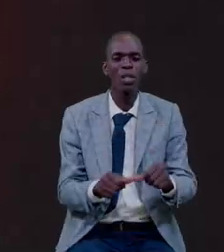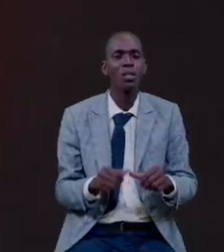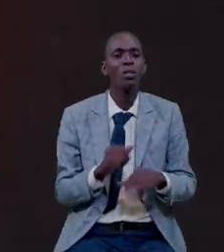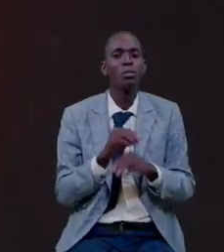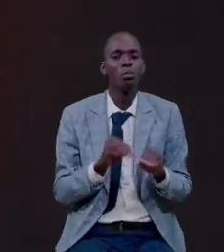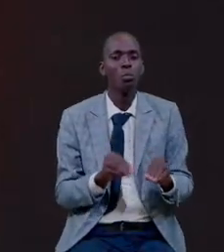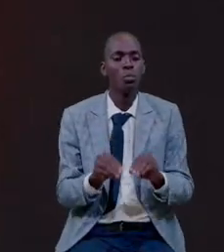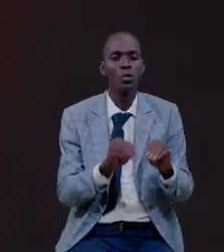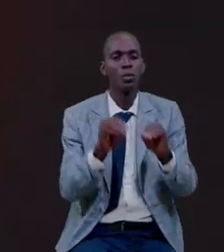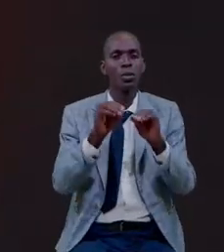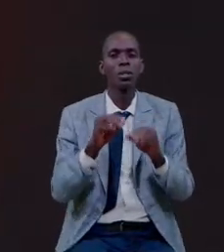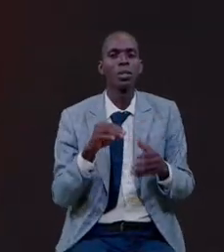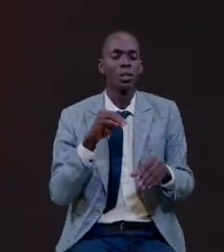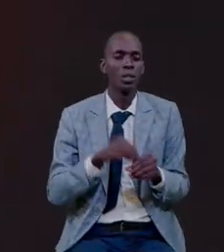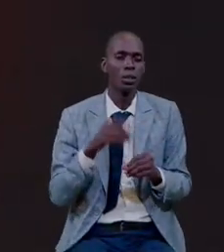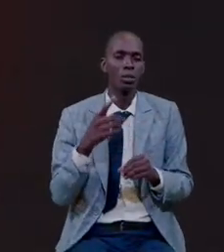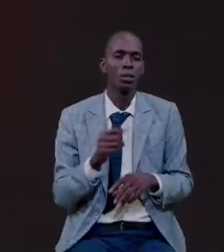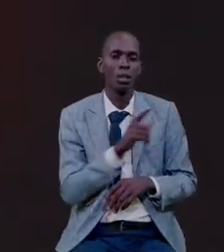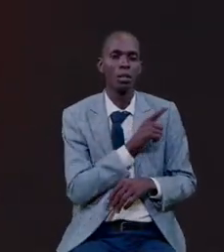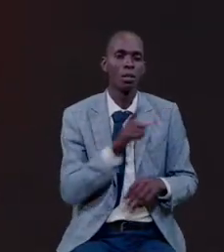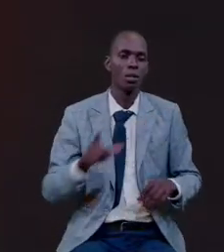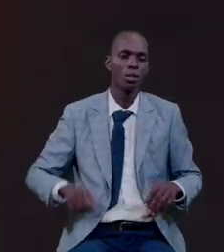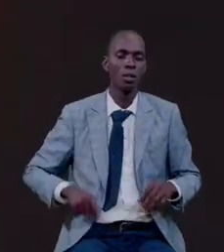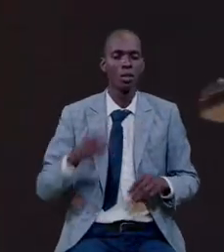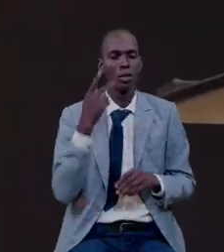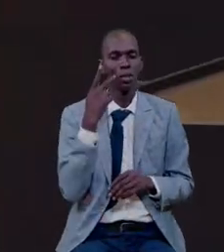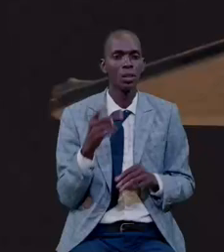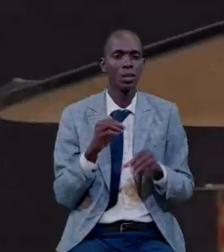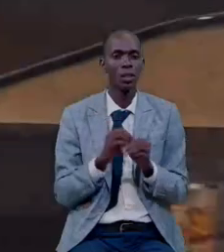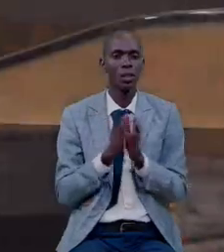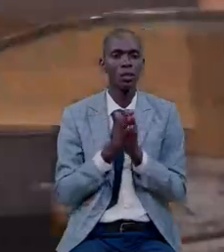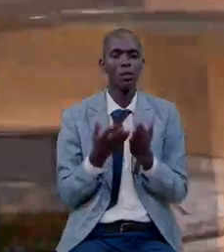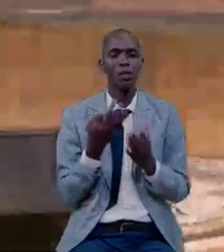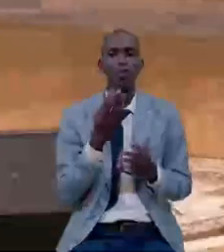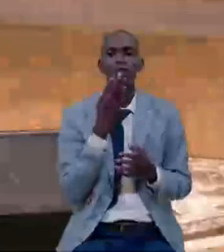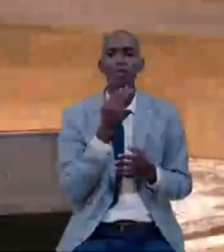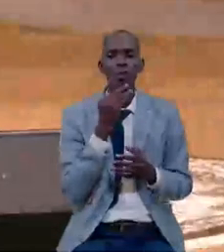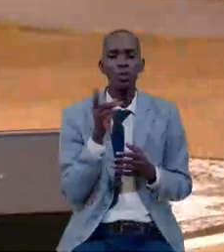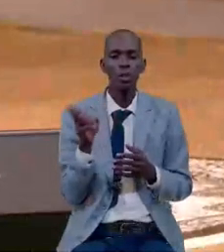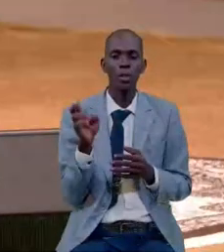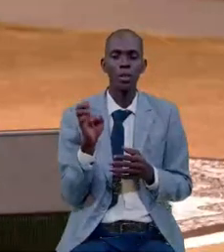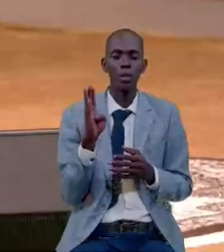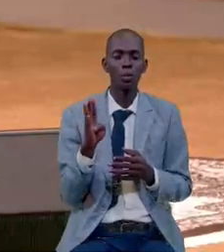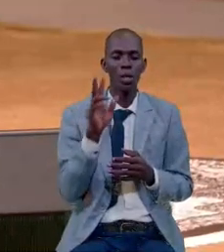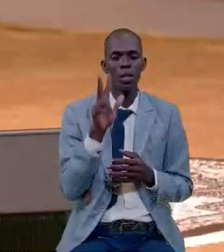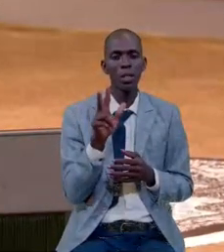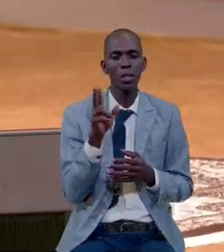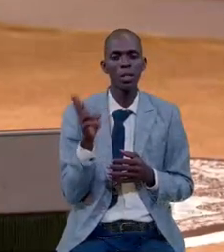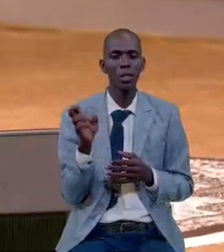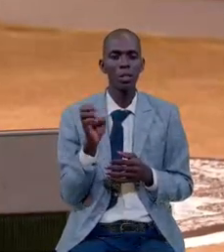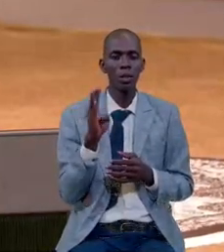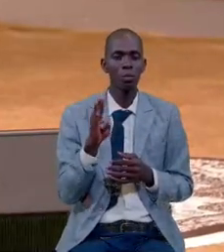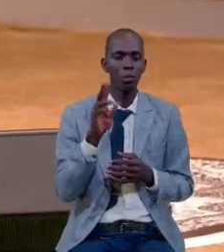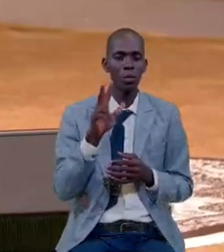ferme tout au long en avançant dans le Seigneur. Nous allons aux Hébreux chapitre 3. Hébreux